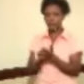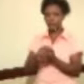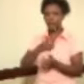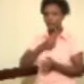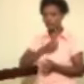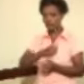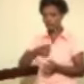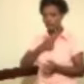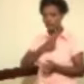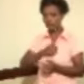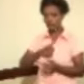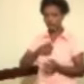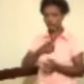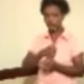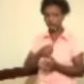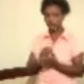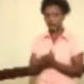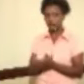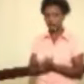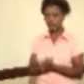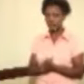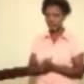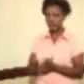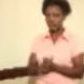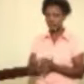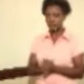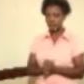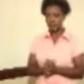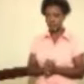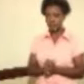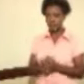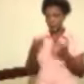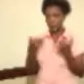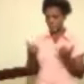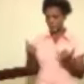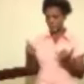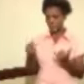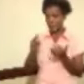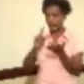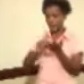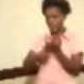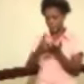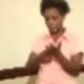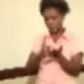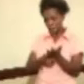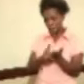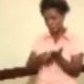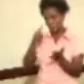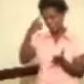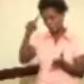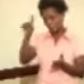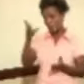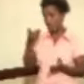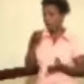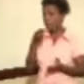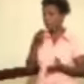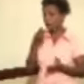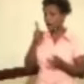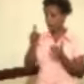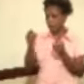accordé, c'est fini. Nous allons passer. Non, nous allons continuer parce que nous là pour débat, pour public là. Public a besoin de